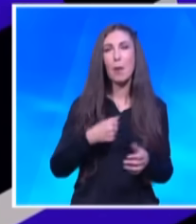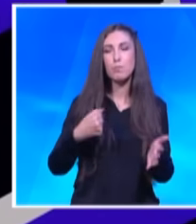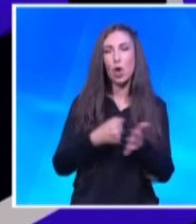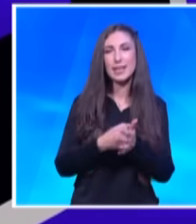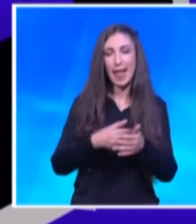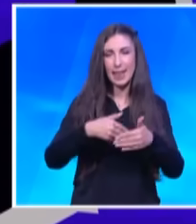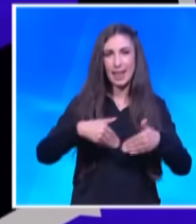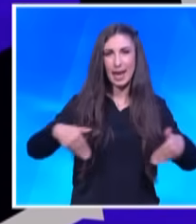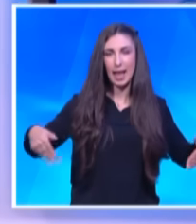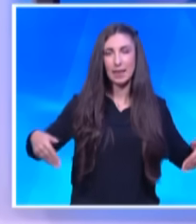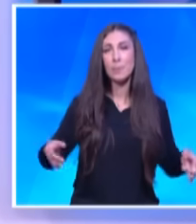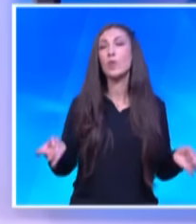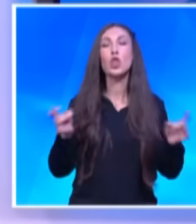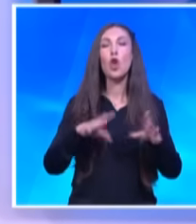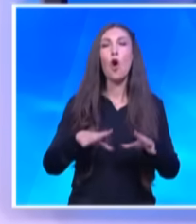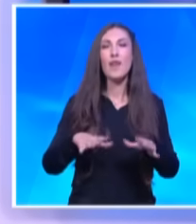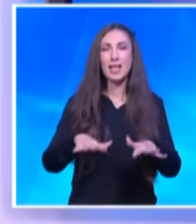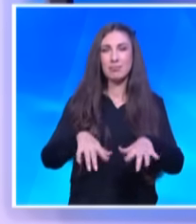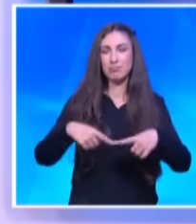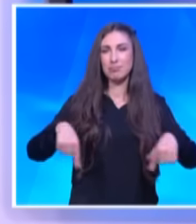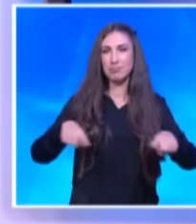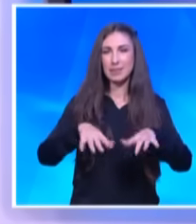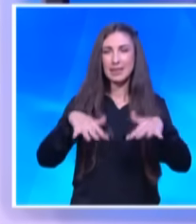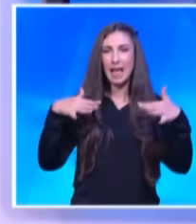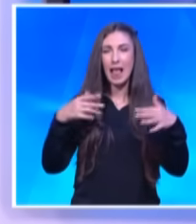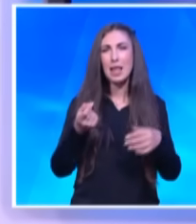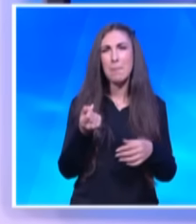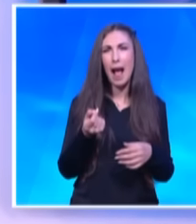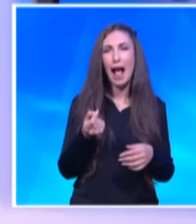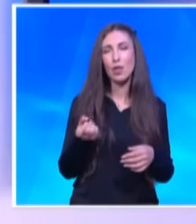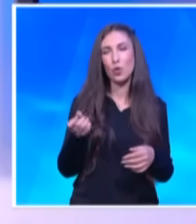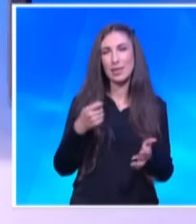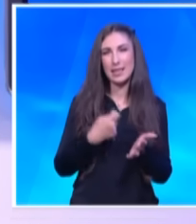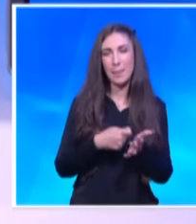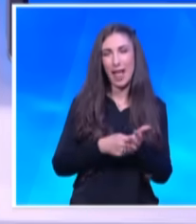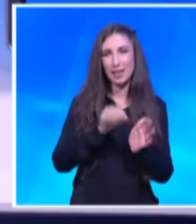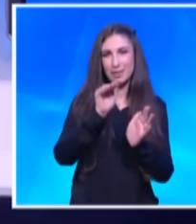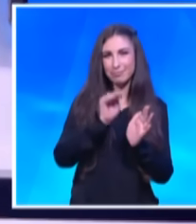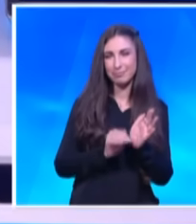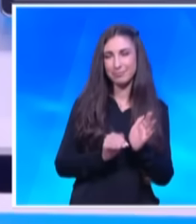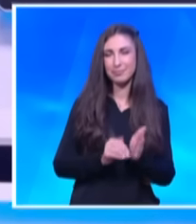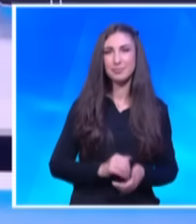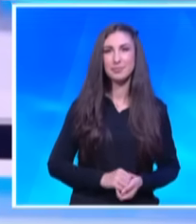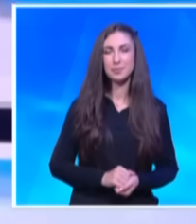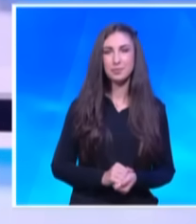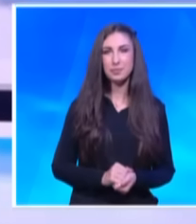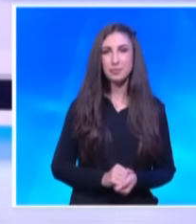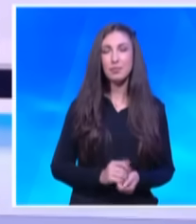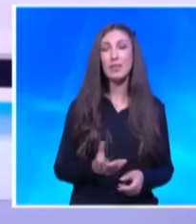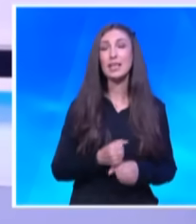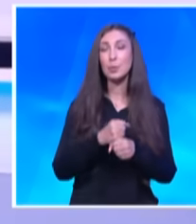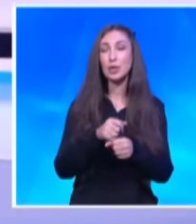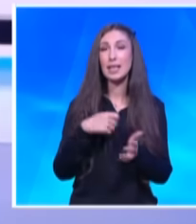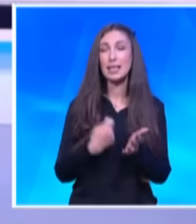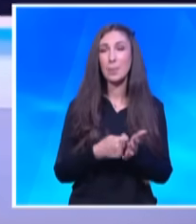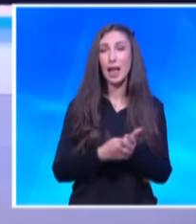ред. Нова пленарна зала и нови, малко по-ниски депутатски заплати. Депутатската